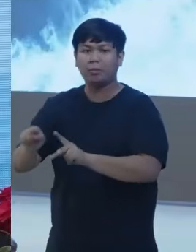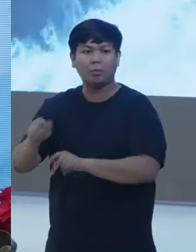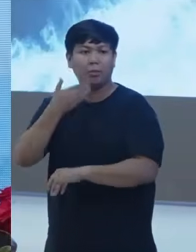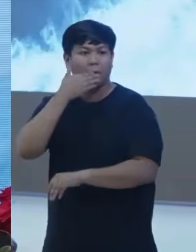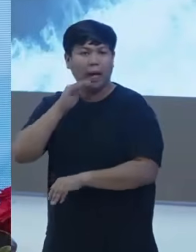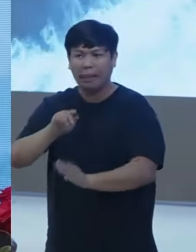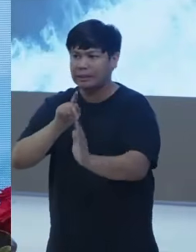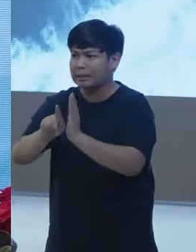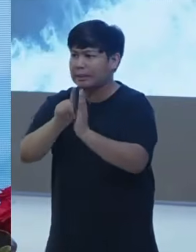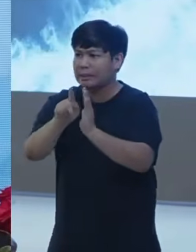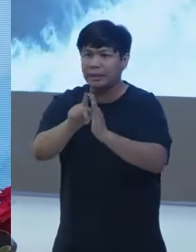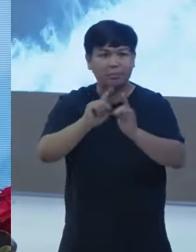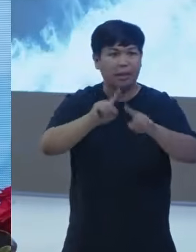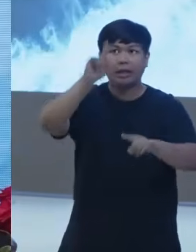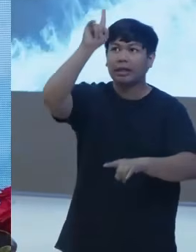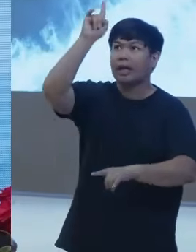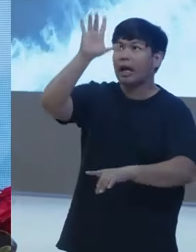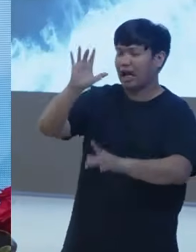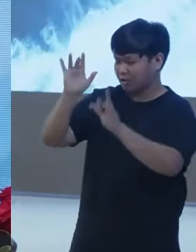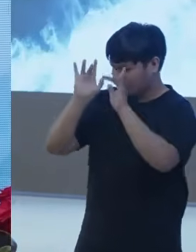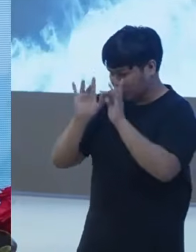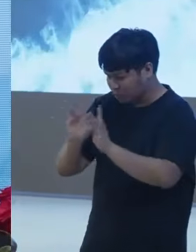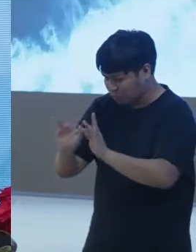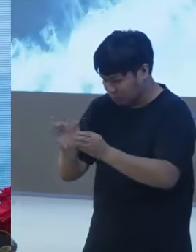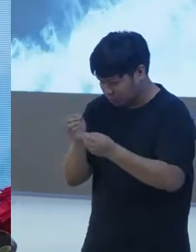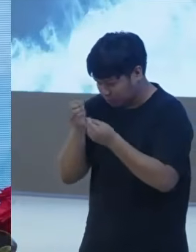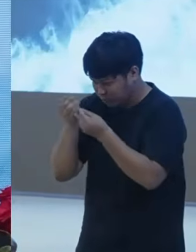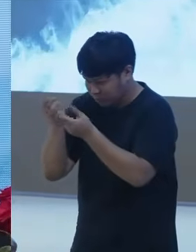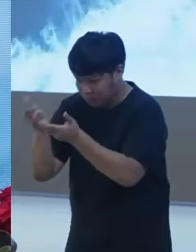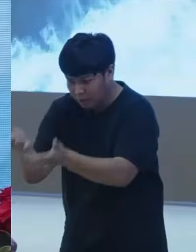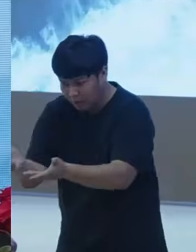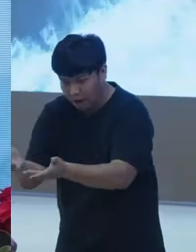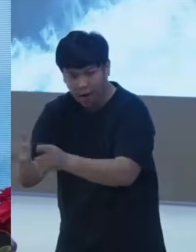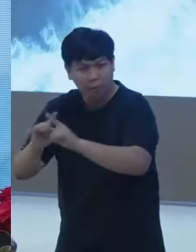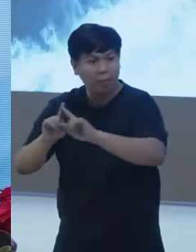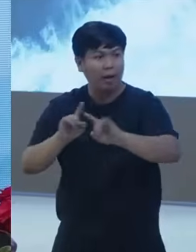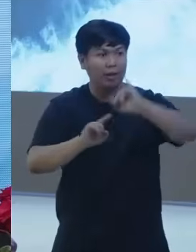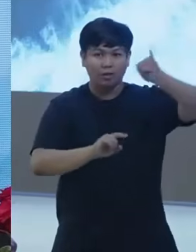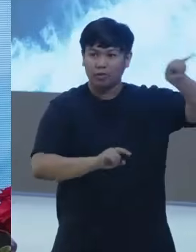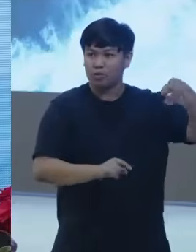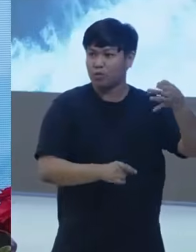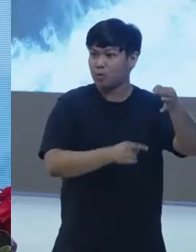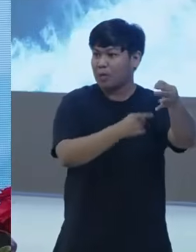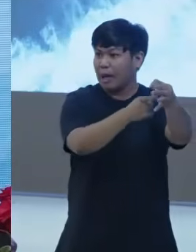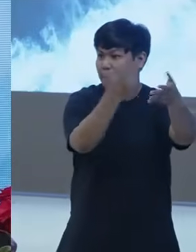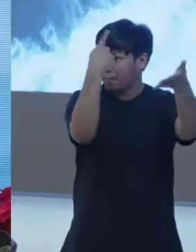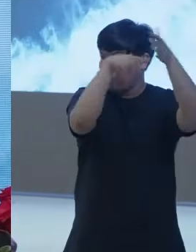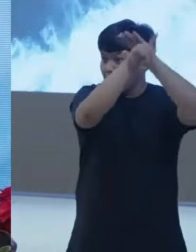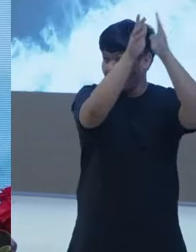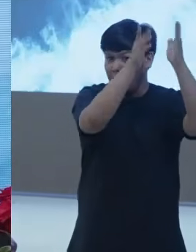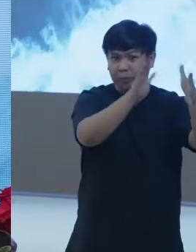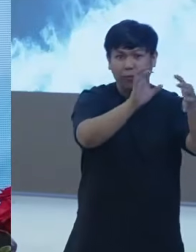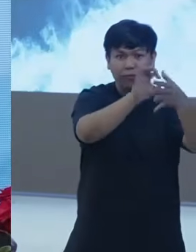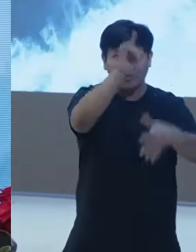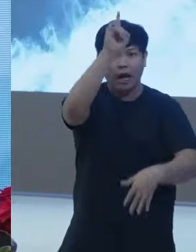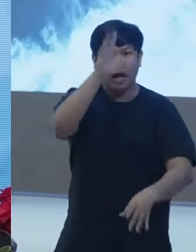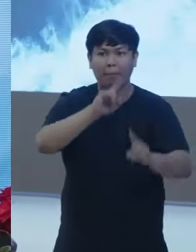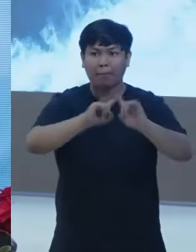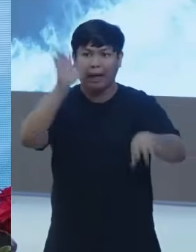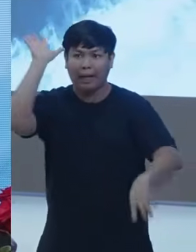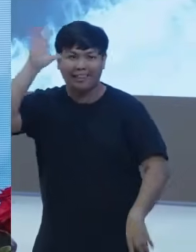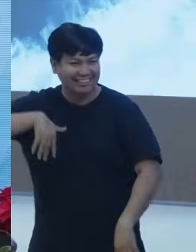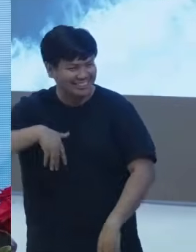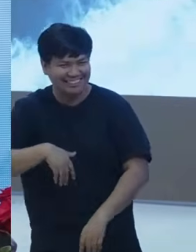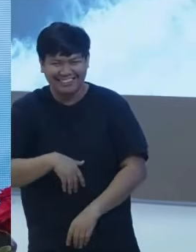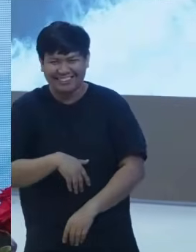marino, kundi lalo't higit kay Jonah na kanyang propeta. Pasaway